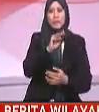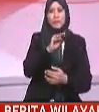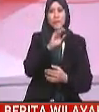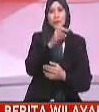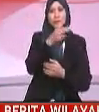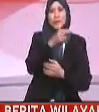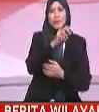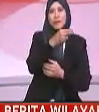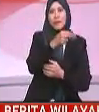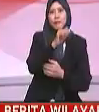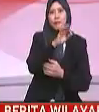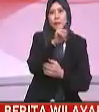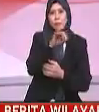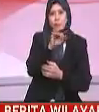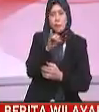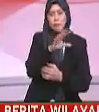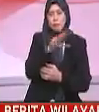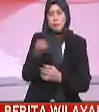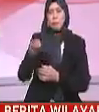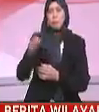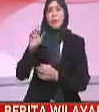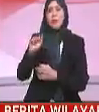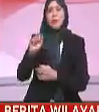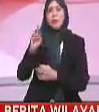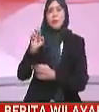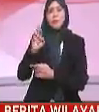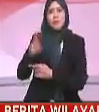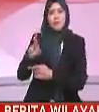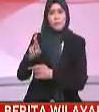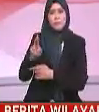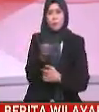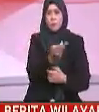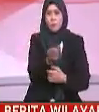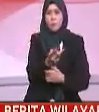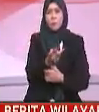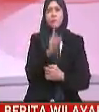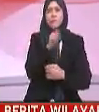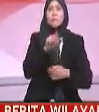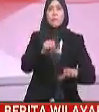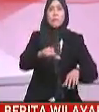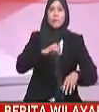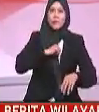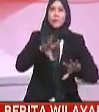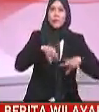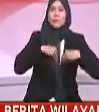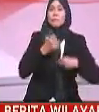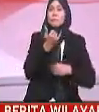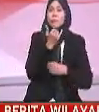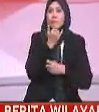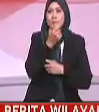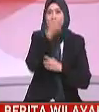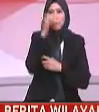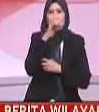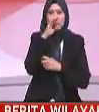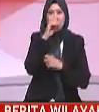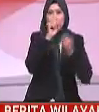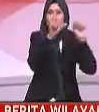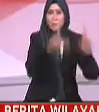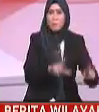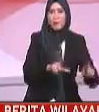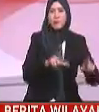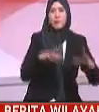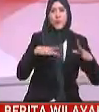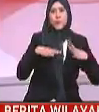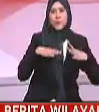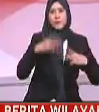Muhammad Hafizi Zainuddin dan Muhammad Amir Mat Ishak selepas mengaku bersalah memalsukan dokumen tulen sijil